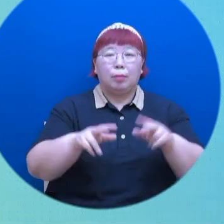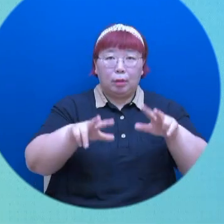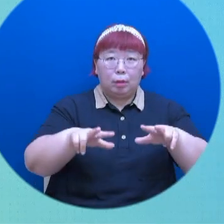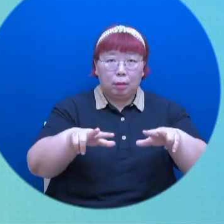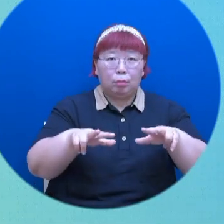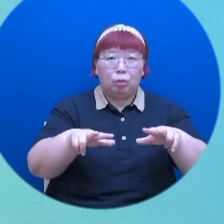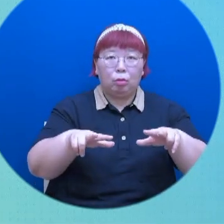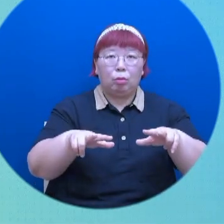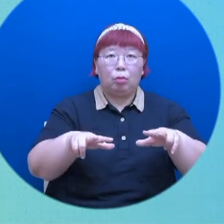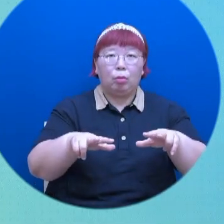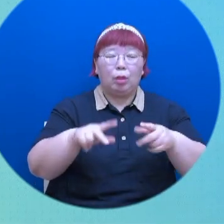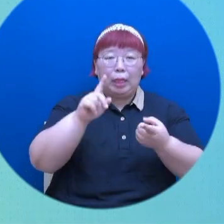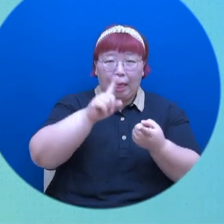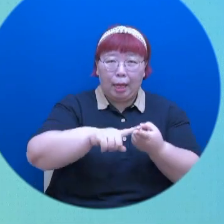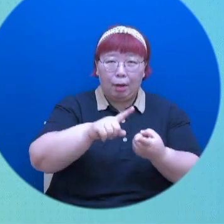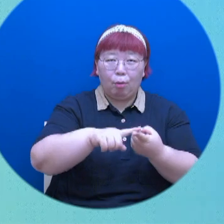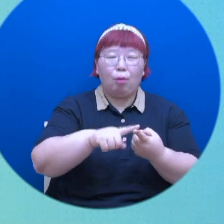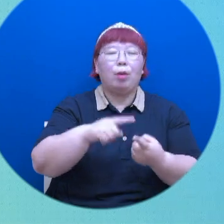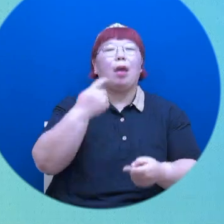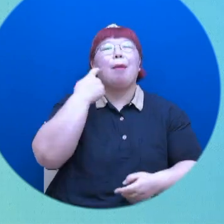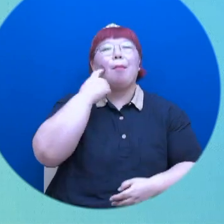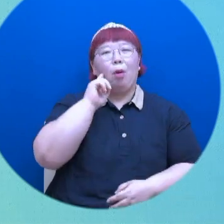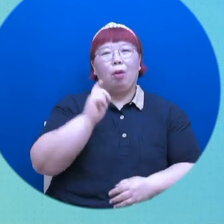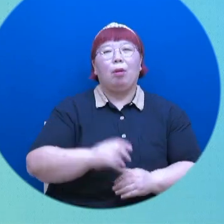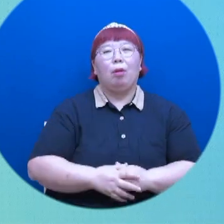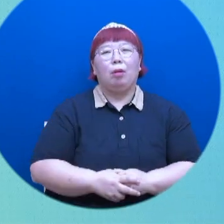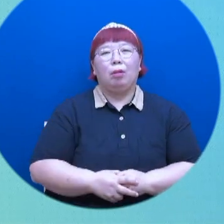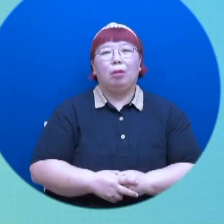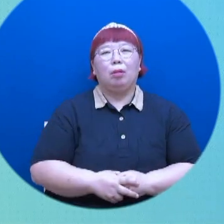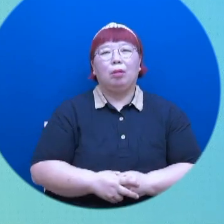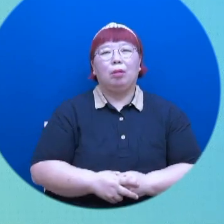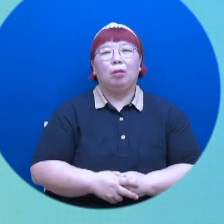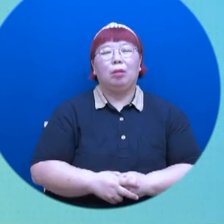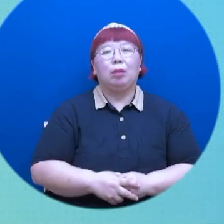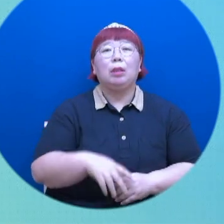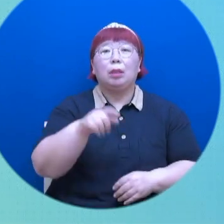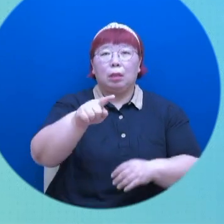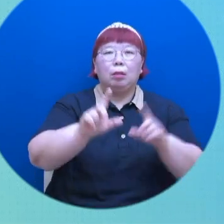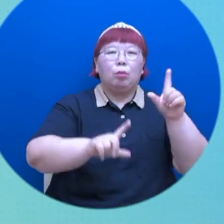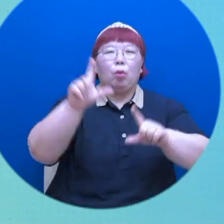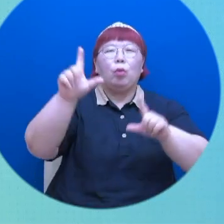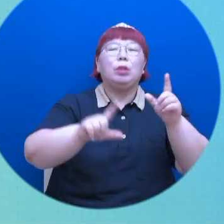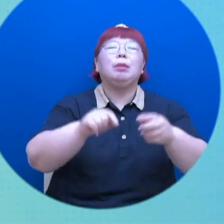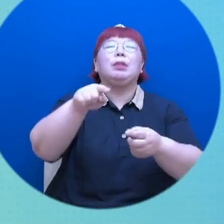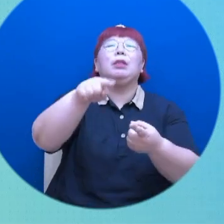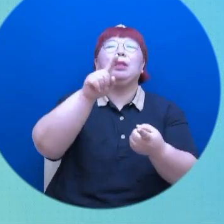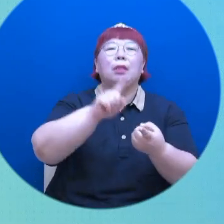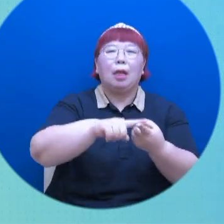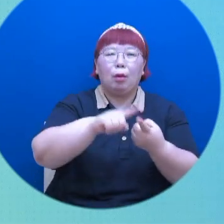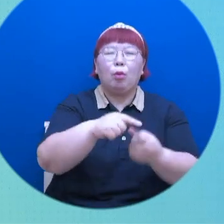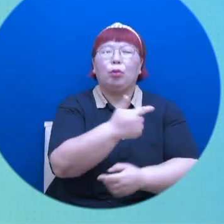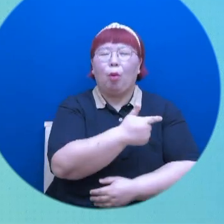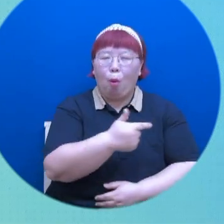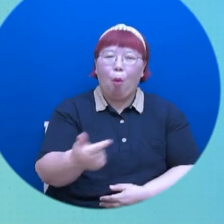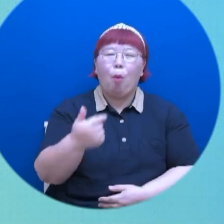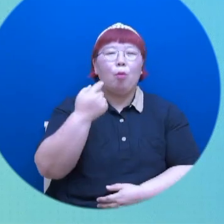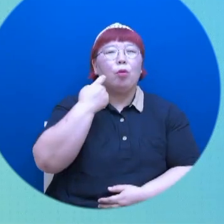지금도 이대로 예쁘니까 그냥 그 모습 그대로 너무